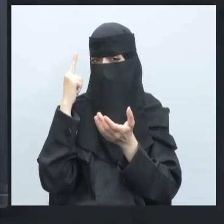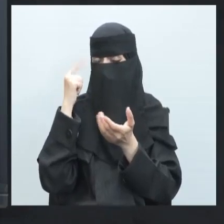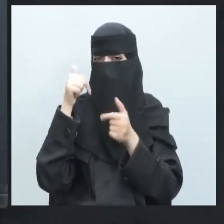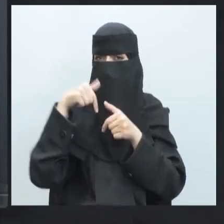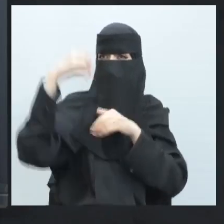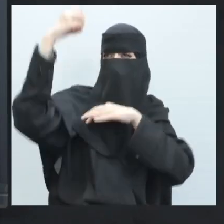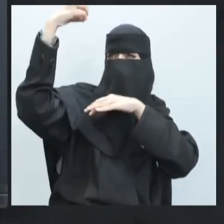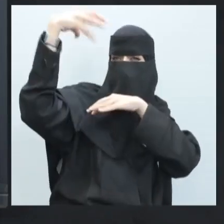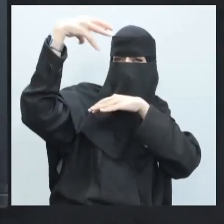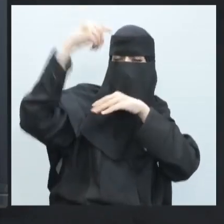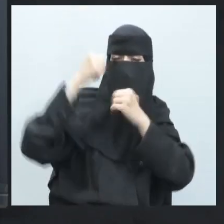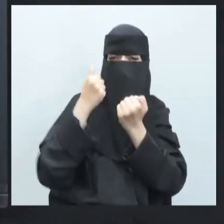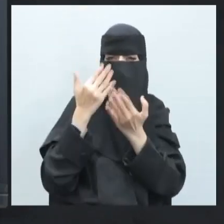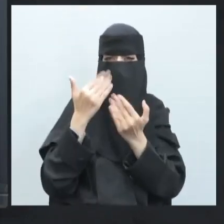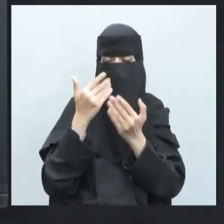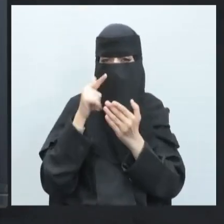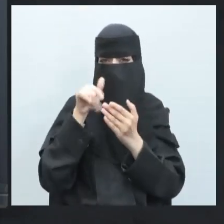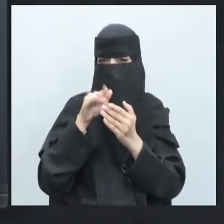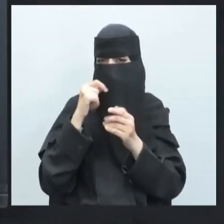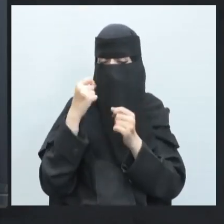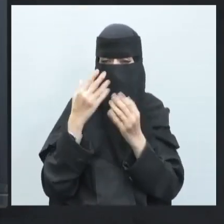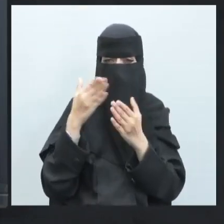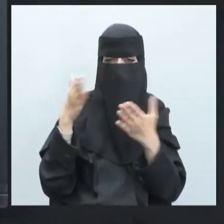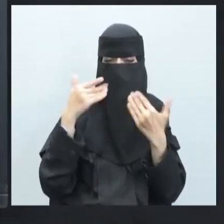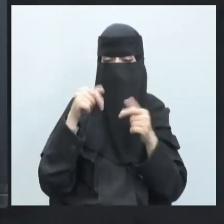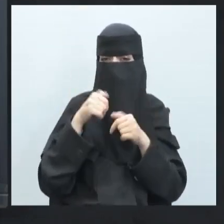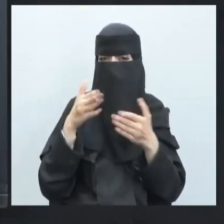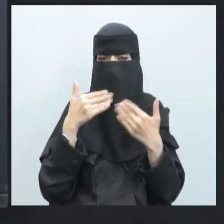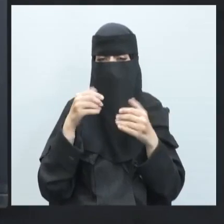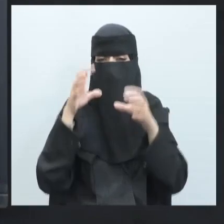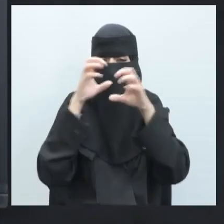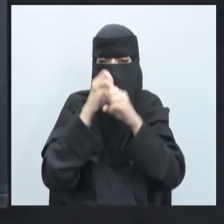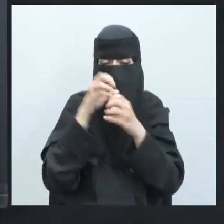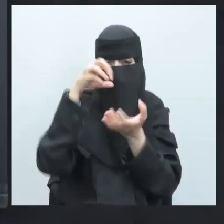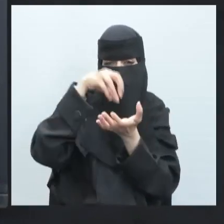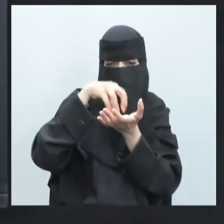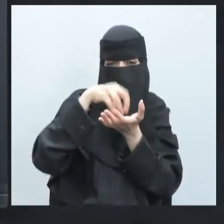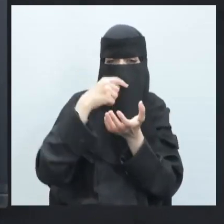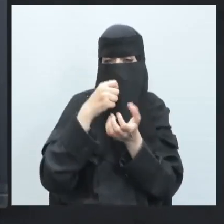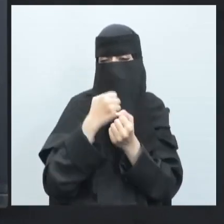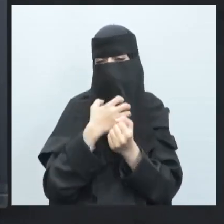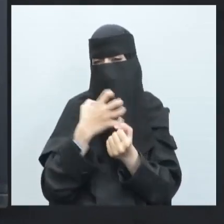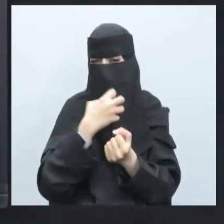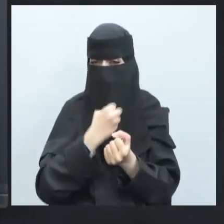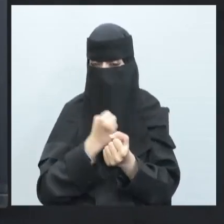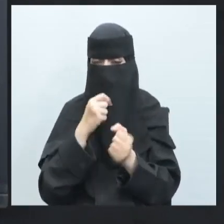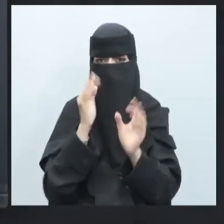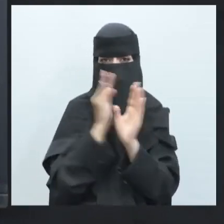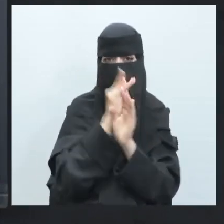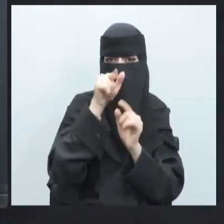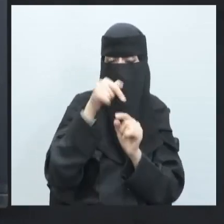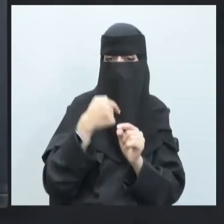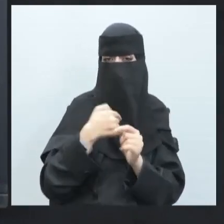الاضاءه او لا يوجد مثلا اضاءه طبيعيه لا يوجد تهئ لا يوجد تكييف بدرجه كبيره بالتاكيد سينعكس